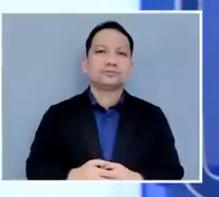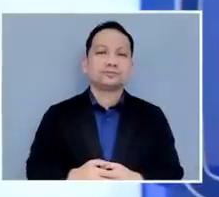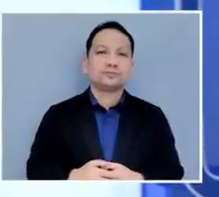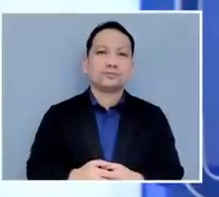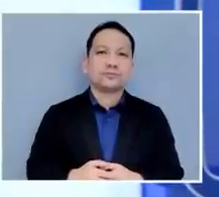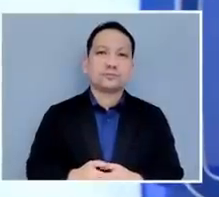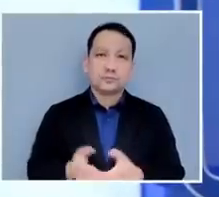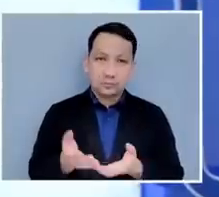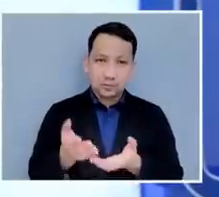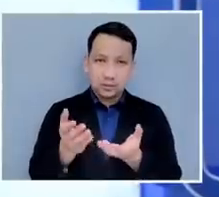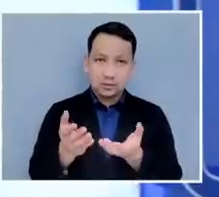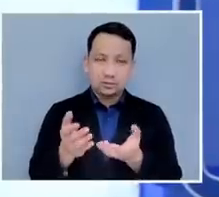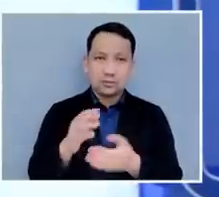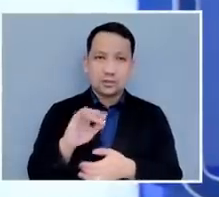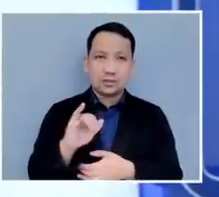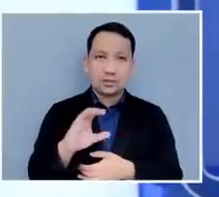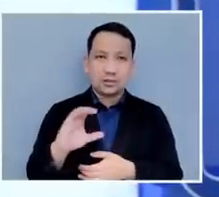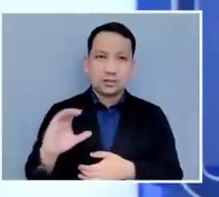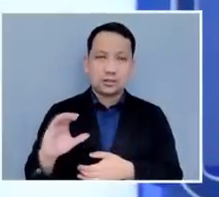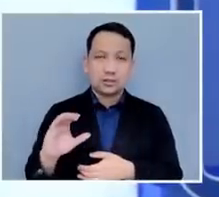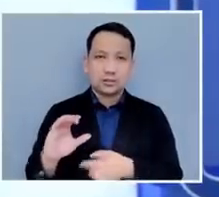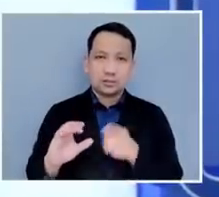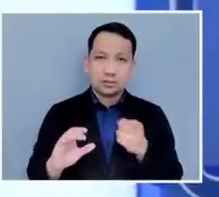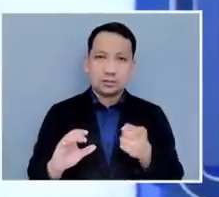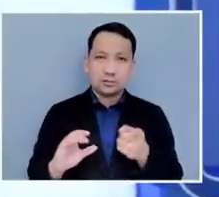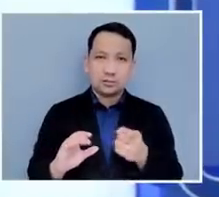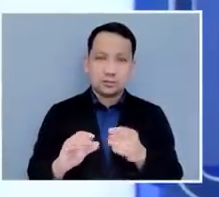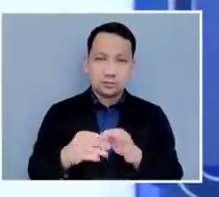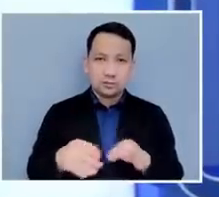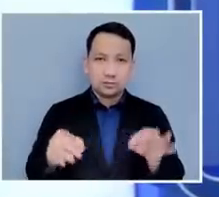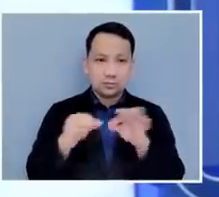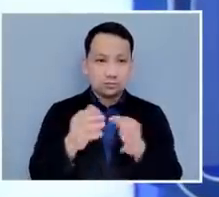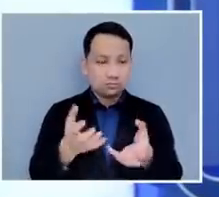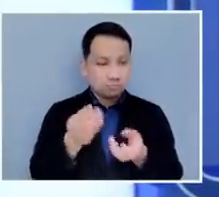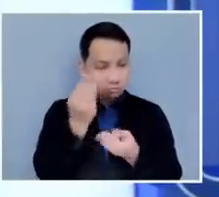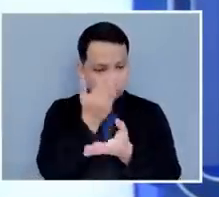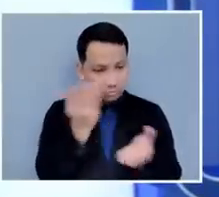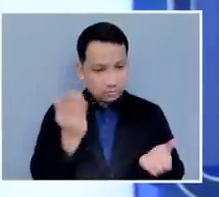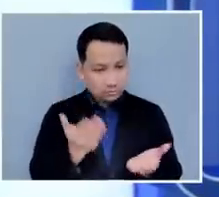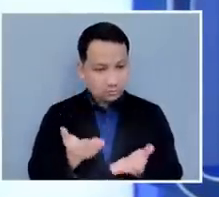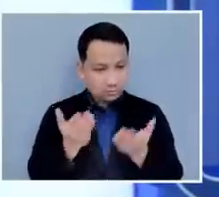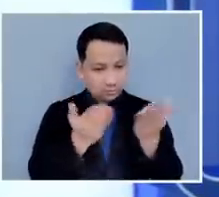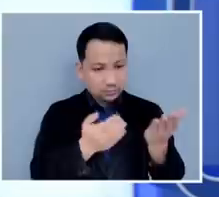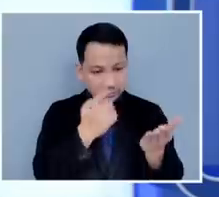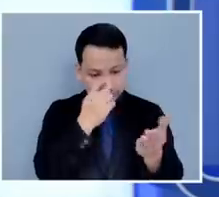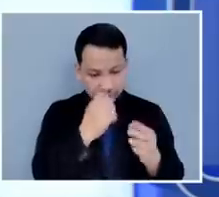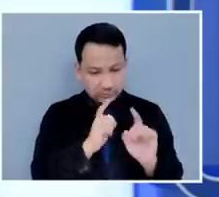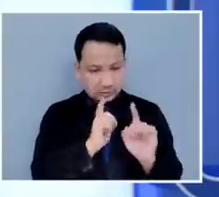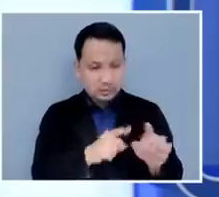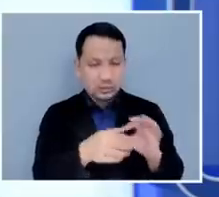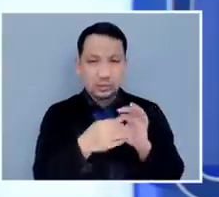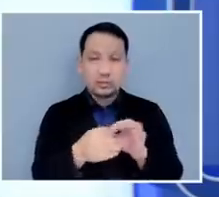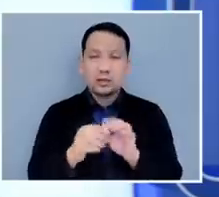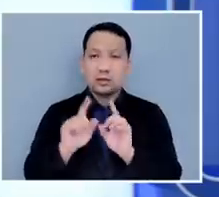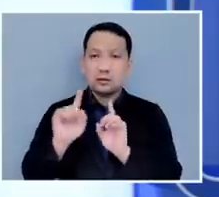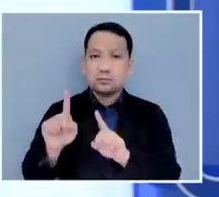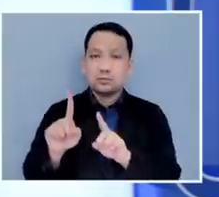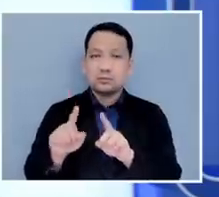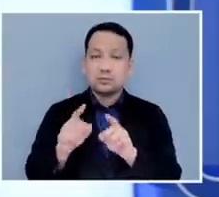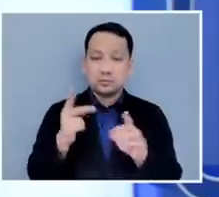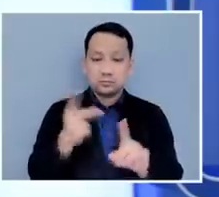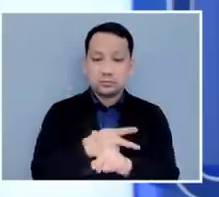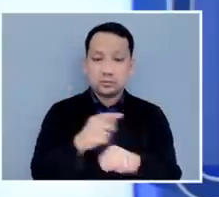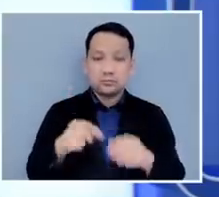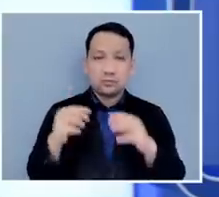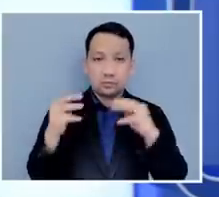Pinayagan ng International Criminal Court Appeals Chamber ang hiling na magsumite ng mga report at komento ang mga biktima ng war